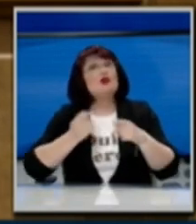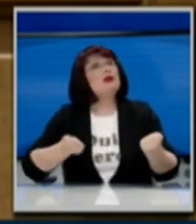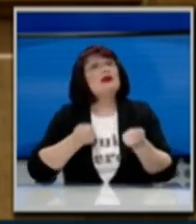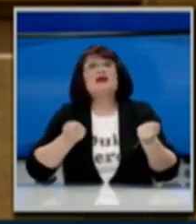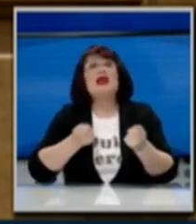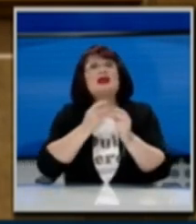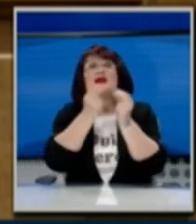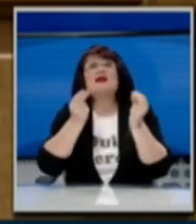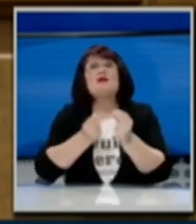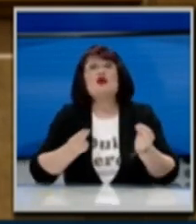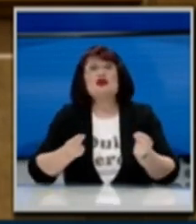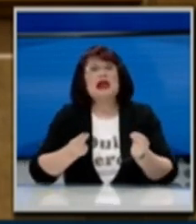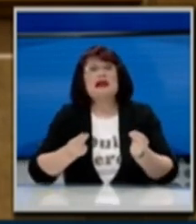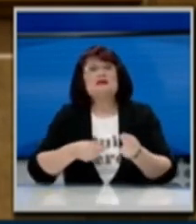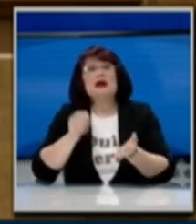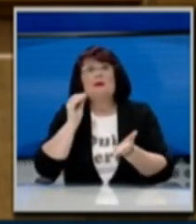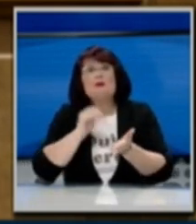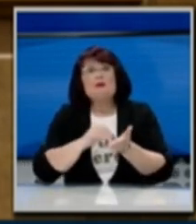έγινε,